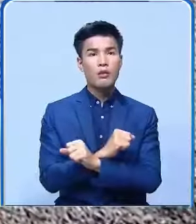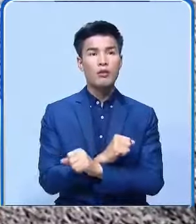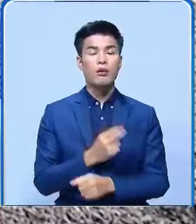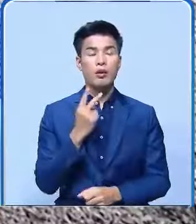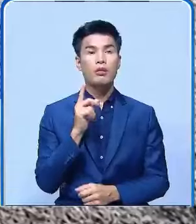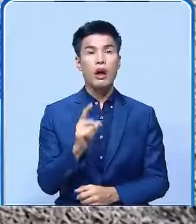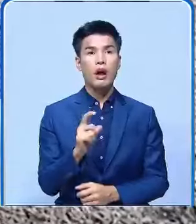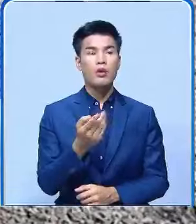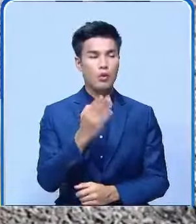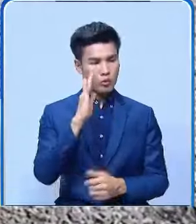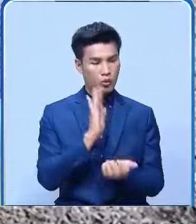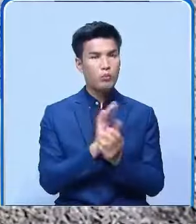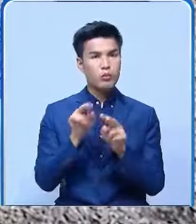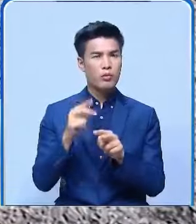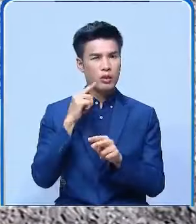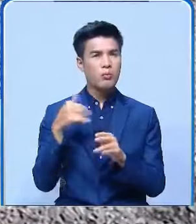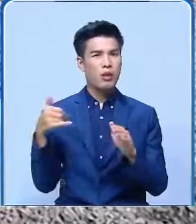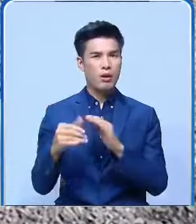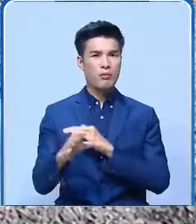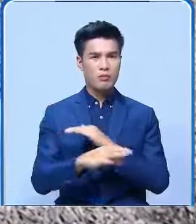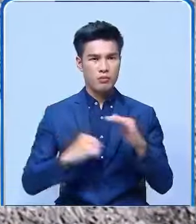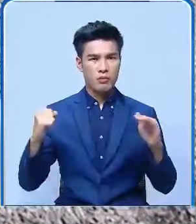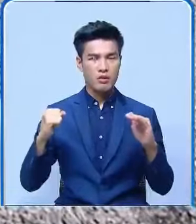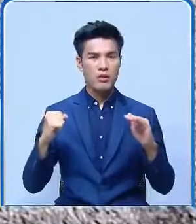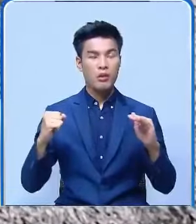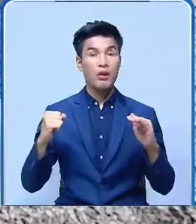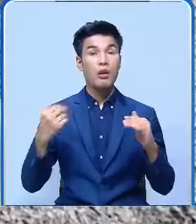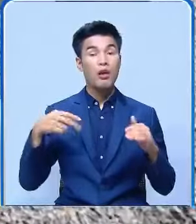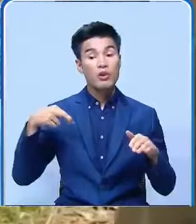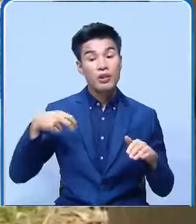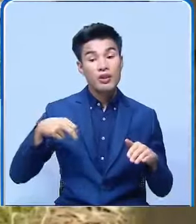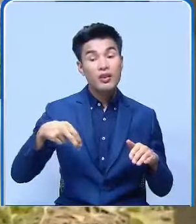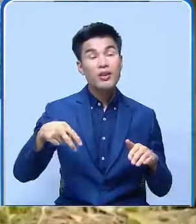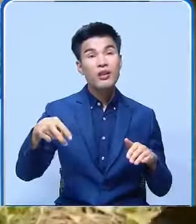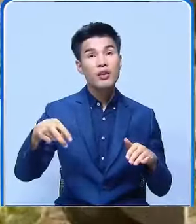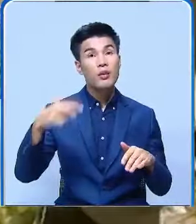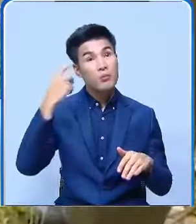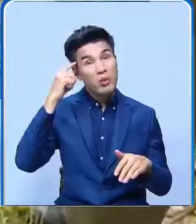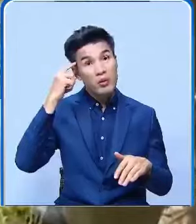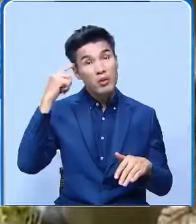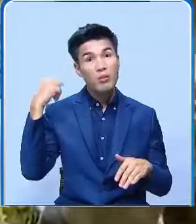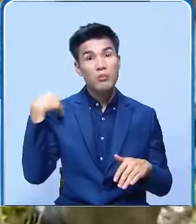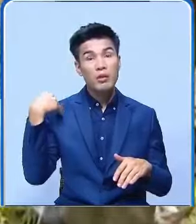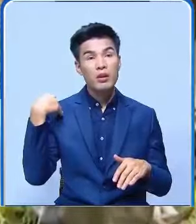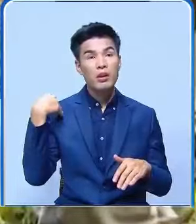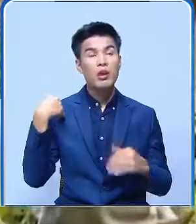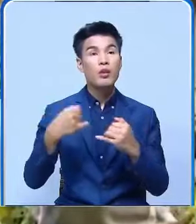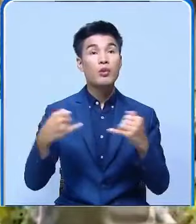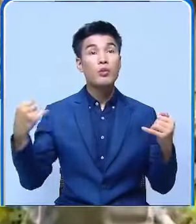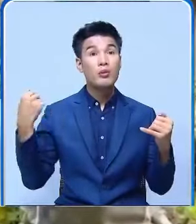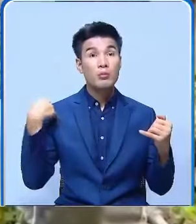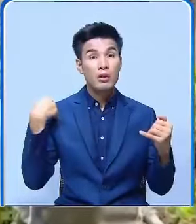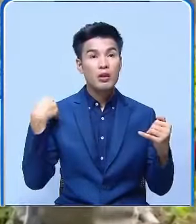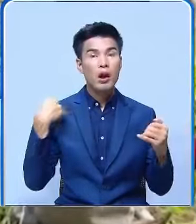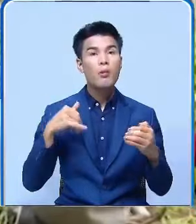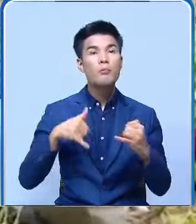ก็คาดว่านายพันลบเนี่ยคงจะเข้ามาขโมยของครับแล้วก็ขณะที่เดินออกทางหลังบ้านเนี่ยเขาไม่รู้ว่ามีลวดและปล่อยกระแสไฟฟ้าก็เลยสะดุ